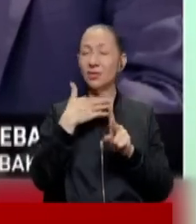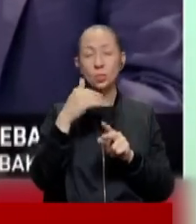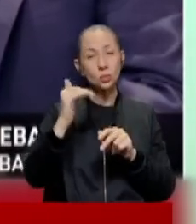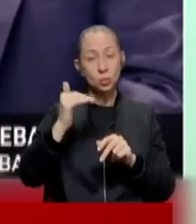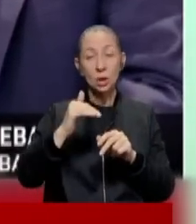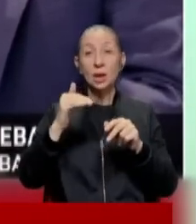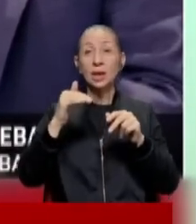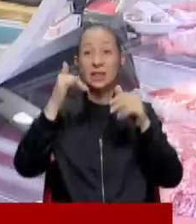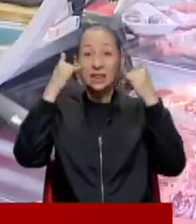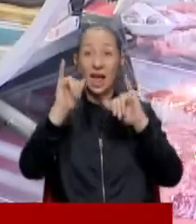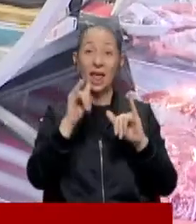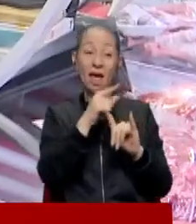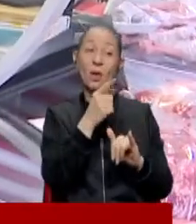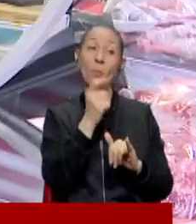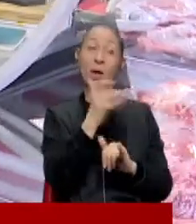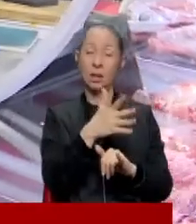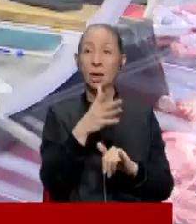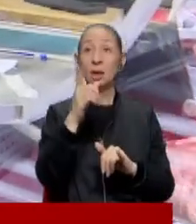koyun etini yemiyor